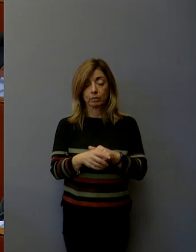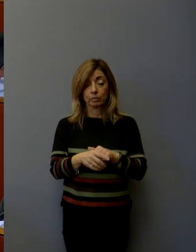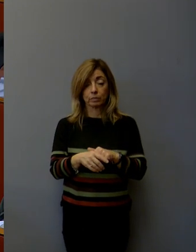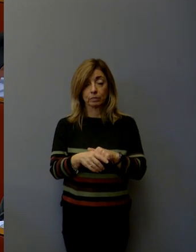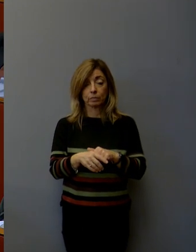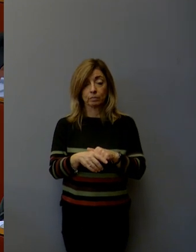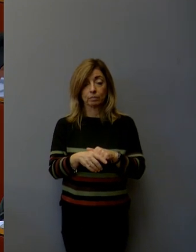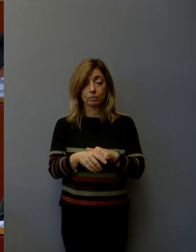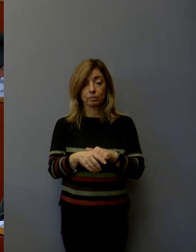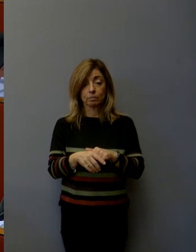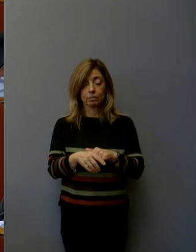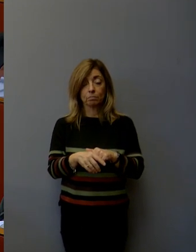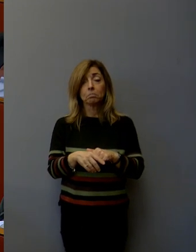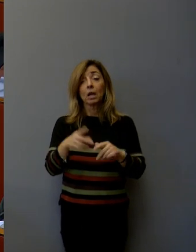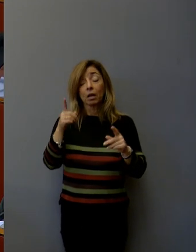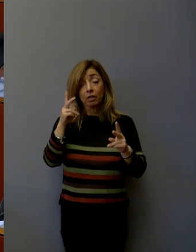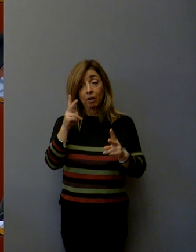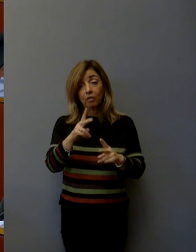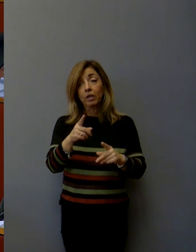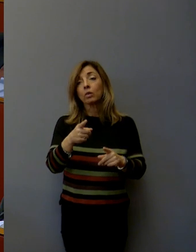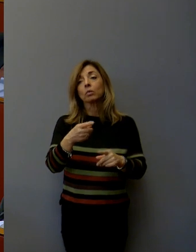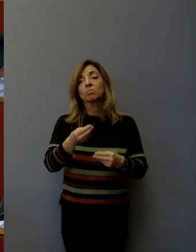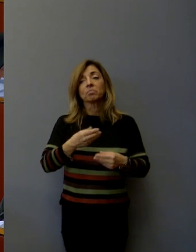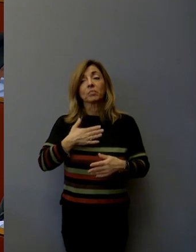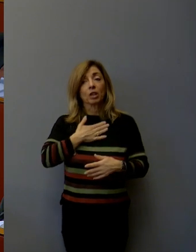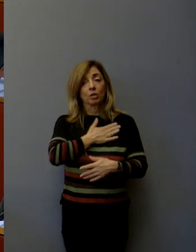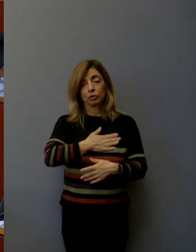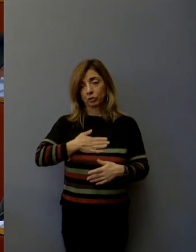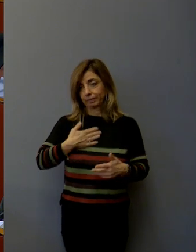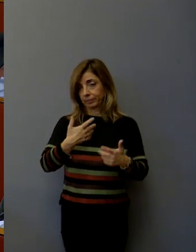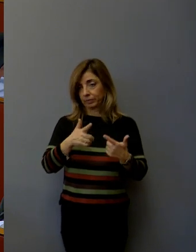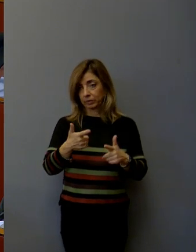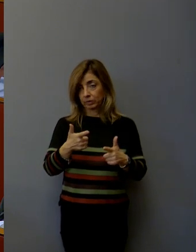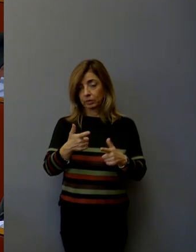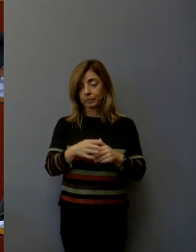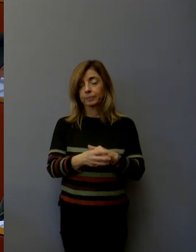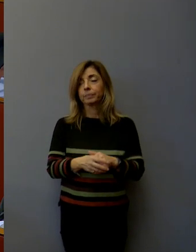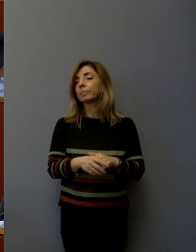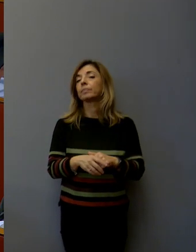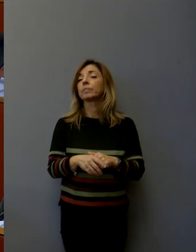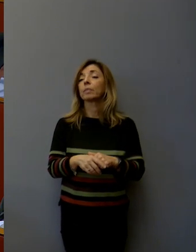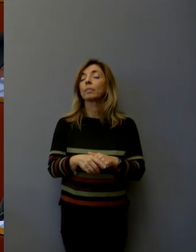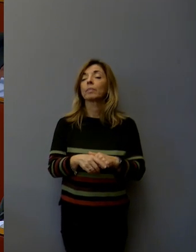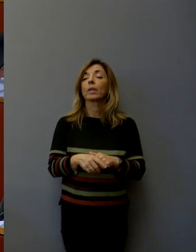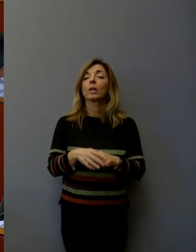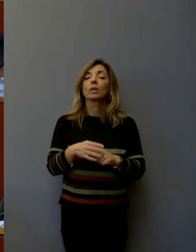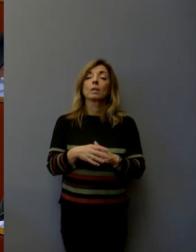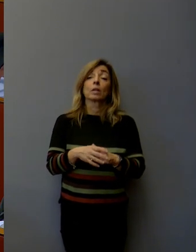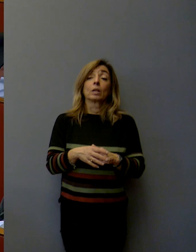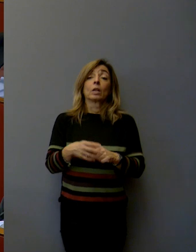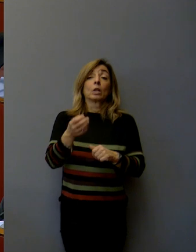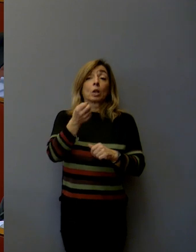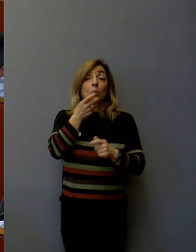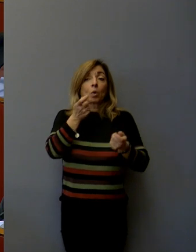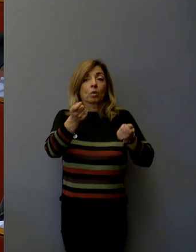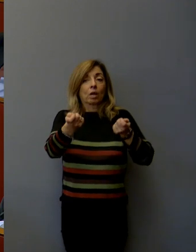mi soddisferebbe in alcun modo perché come ho già detto tante volte non è il denaro che fa una buona amministrazione pubblica la